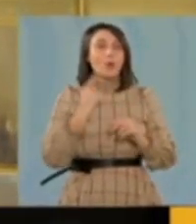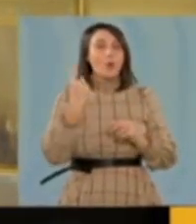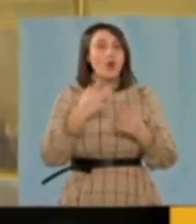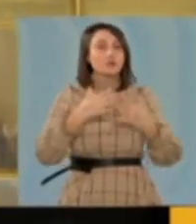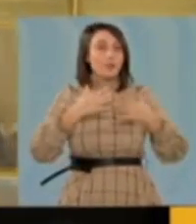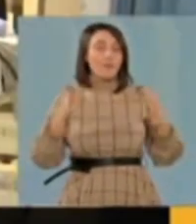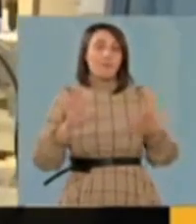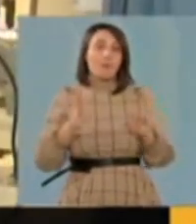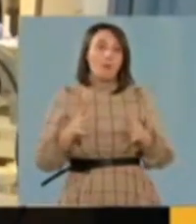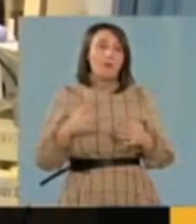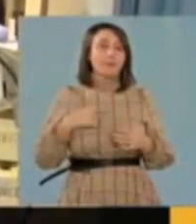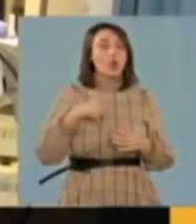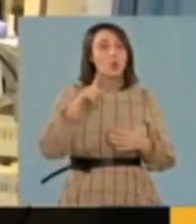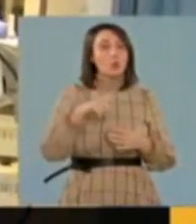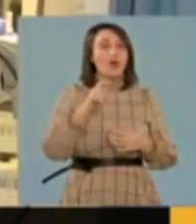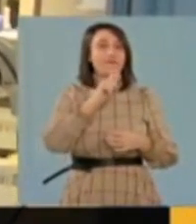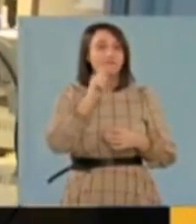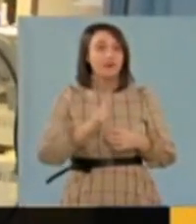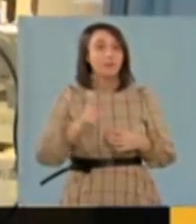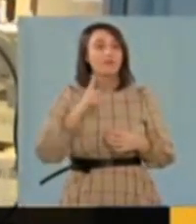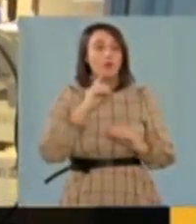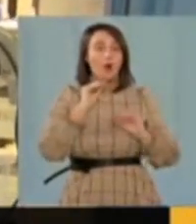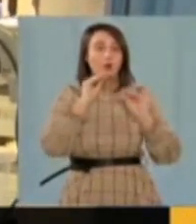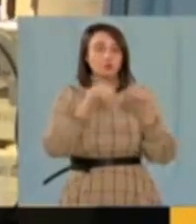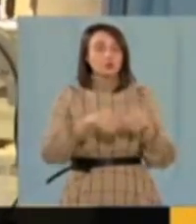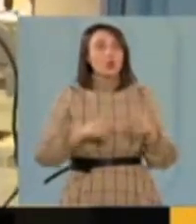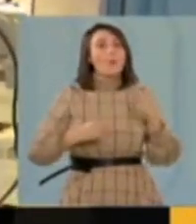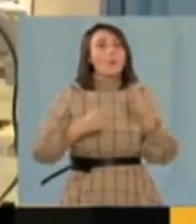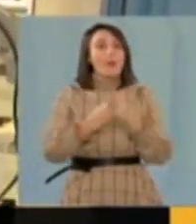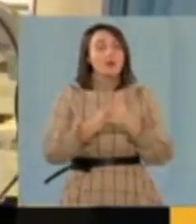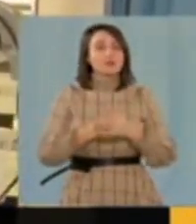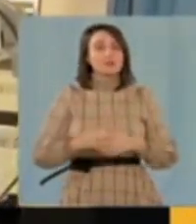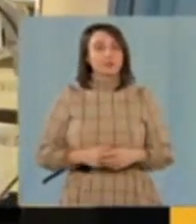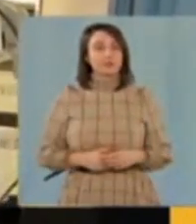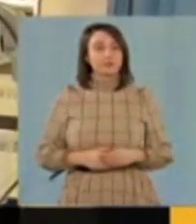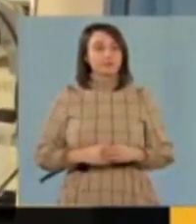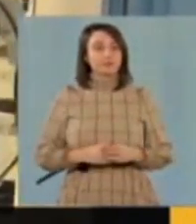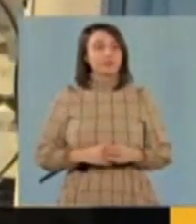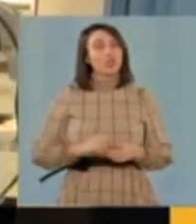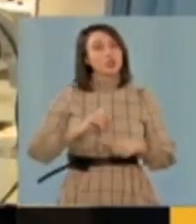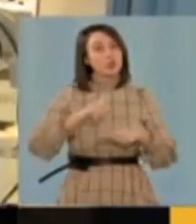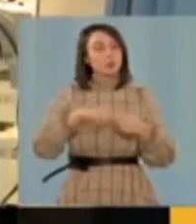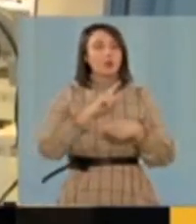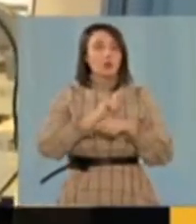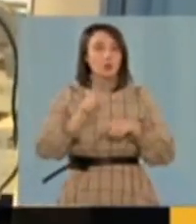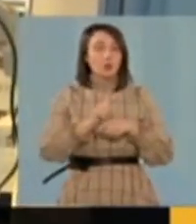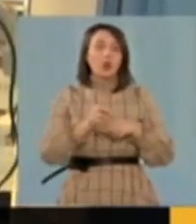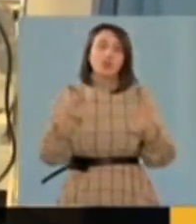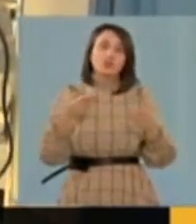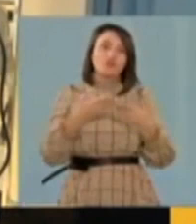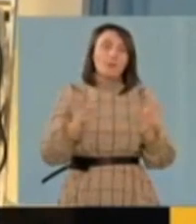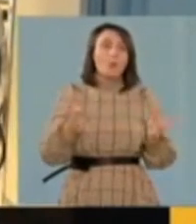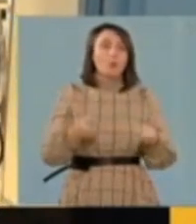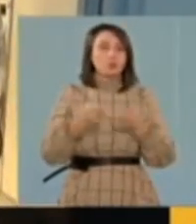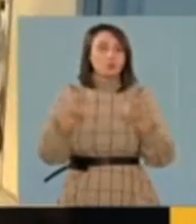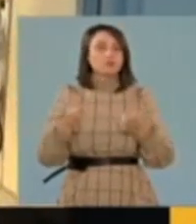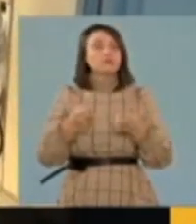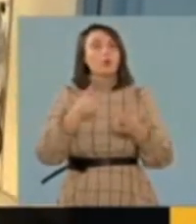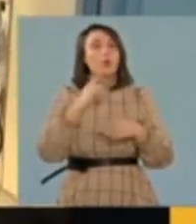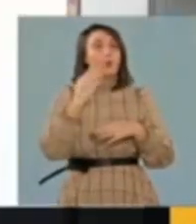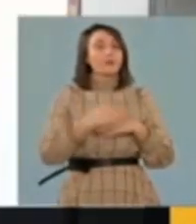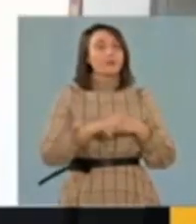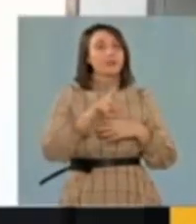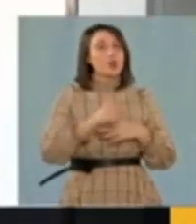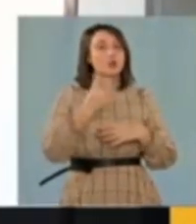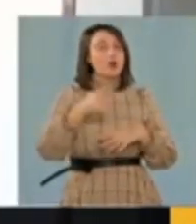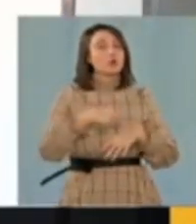mari. Foarte probabil că luna februarie vom atinge un maxim și pe urmă lucrurile încep să se așeze. În ultimele